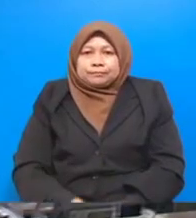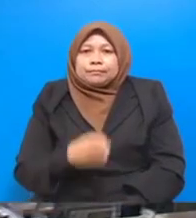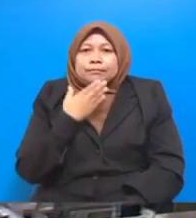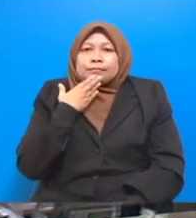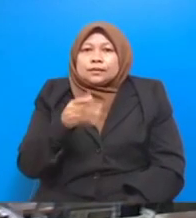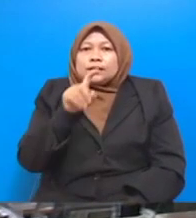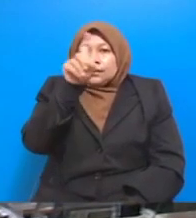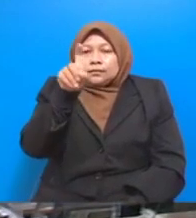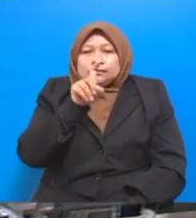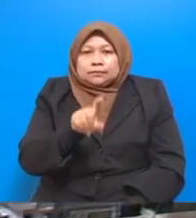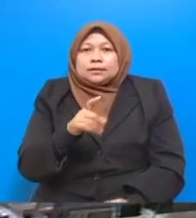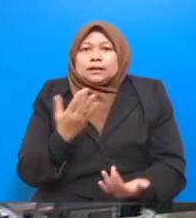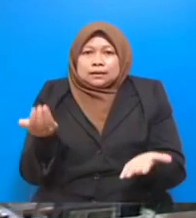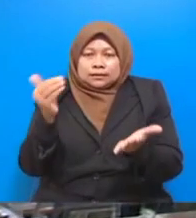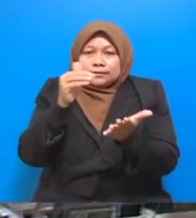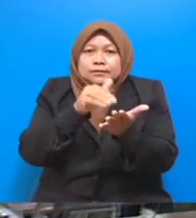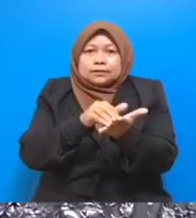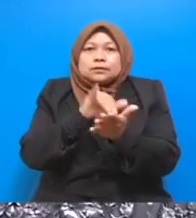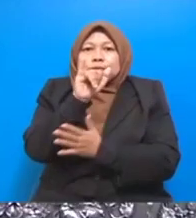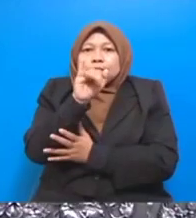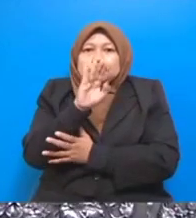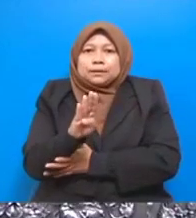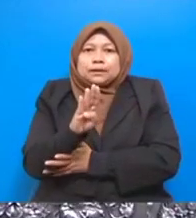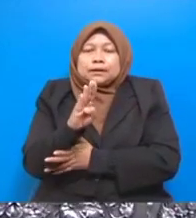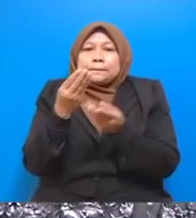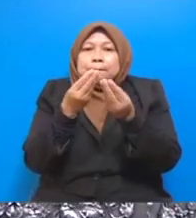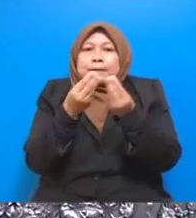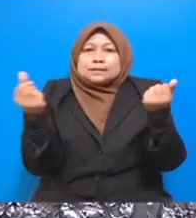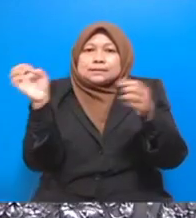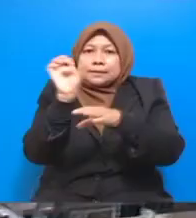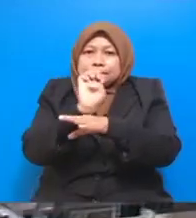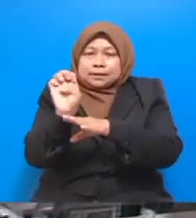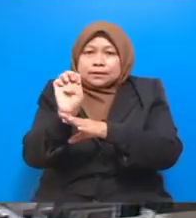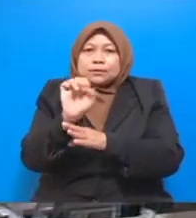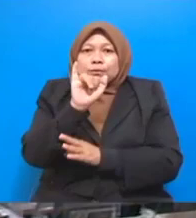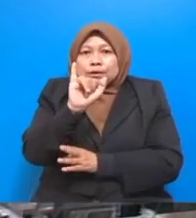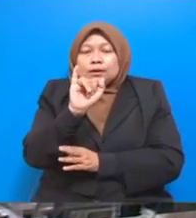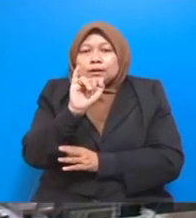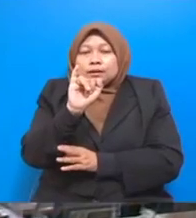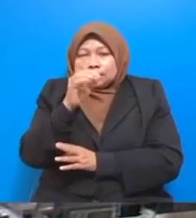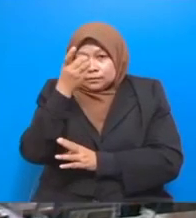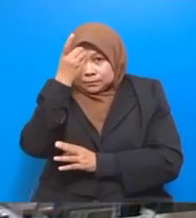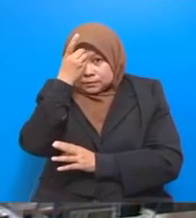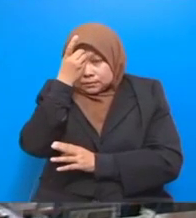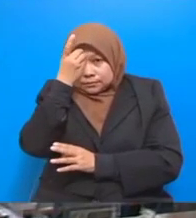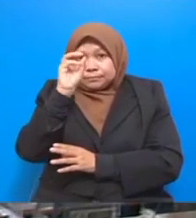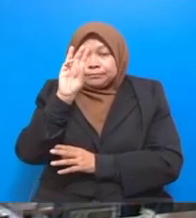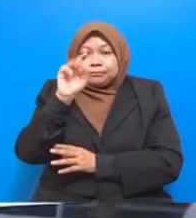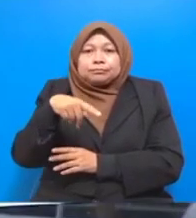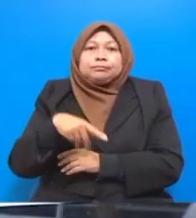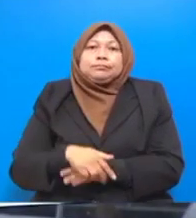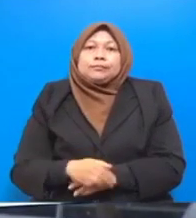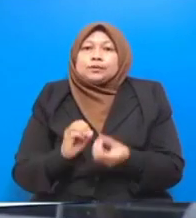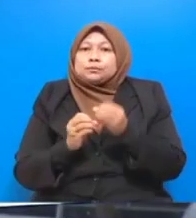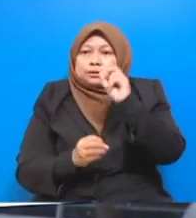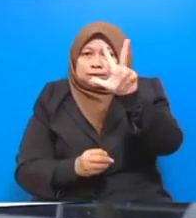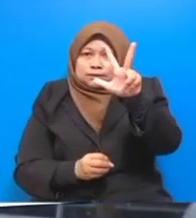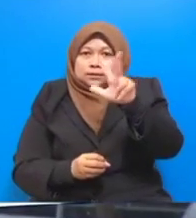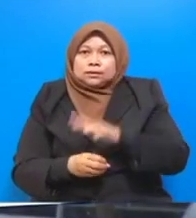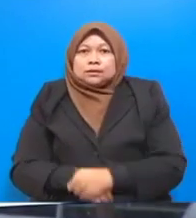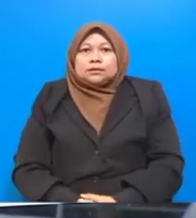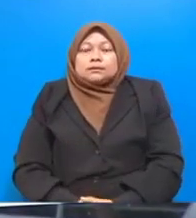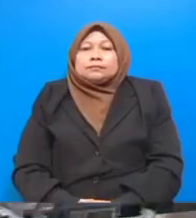hai pertanyaan jok bisa soalnya saya jemput yang rahmat passimas two soalnya saya di nomor tiga menteri